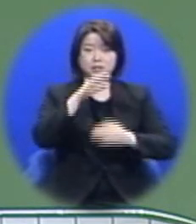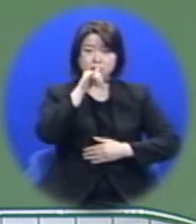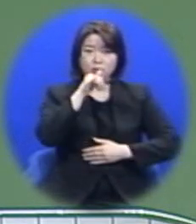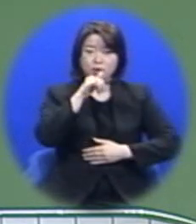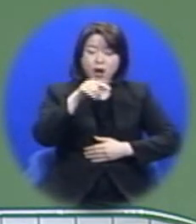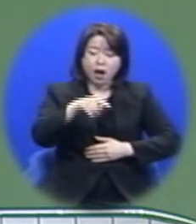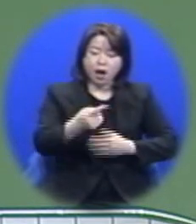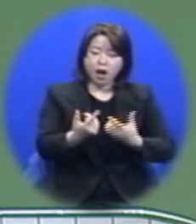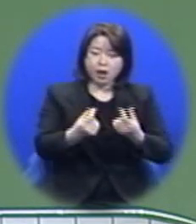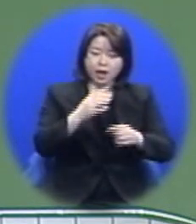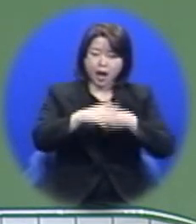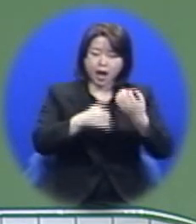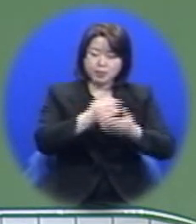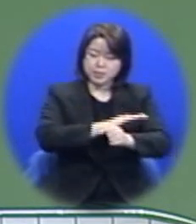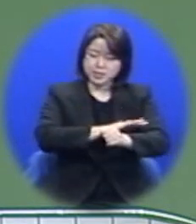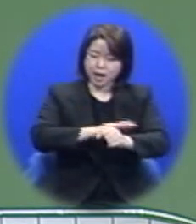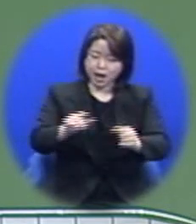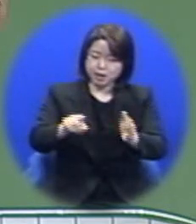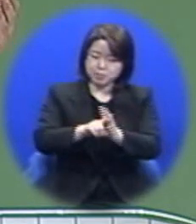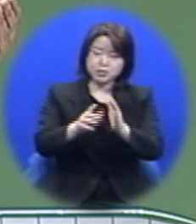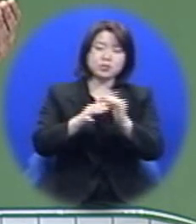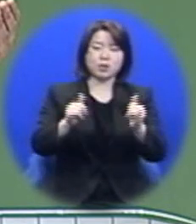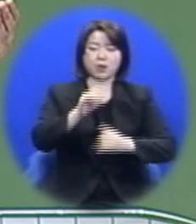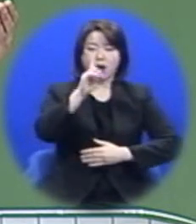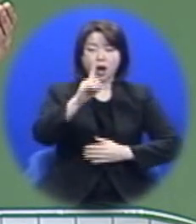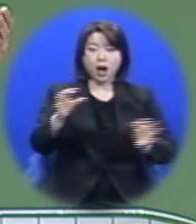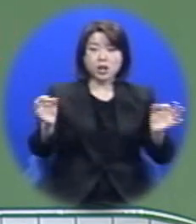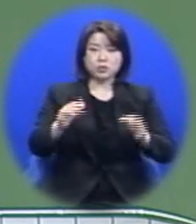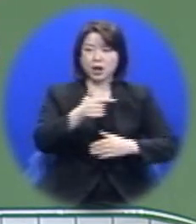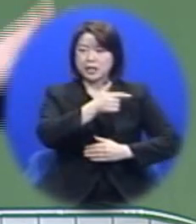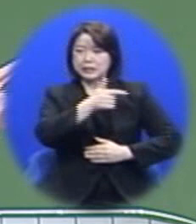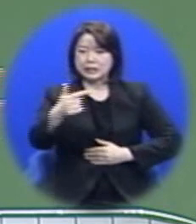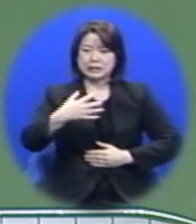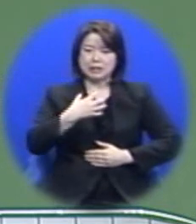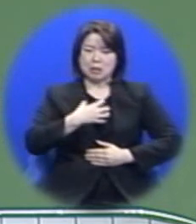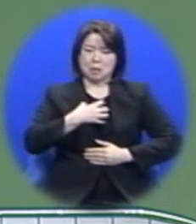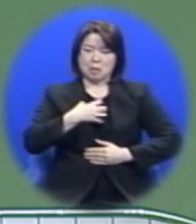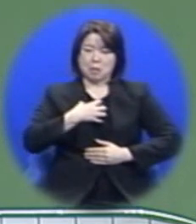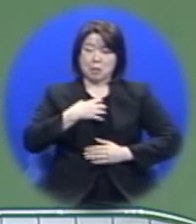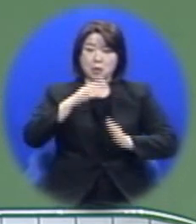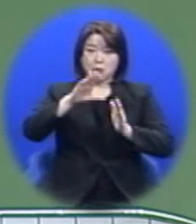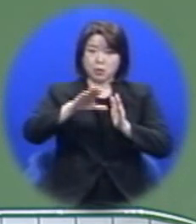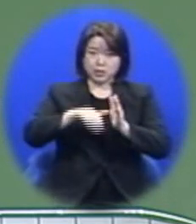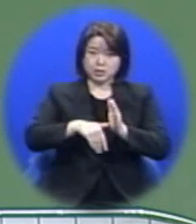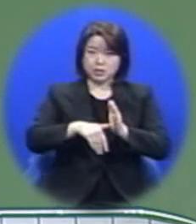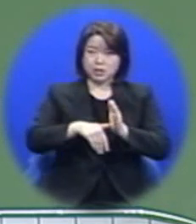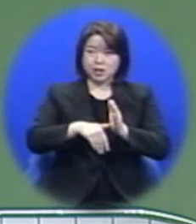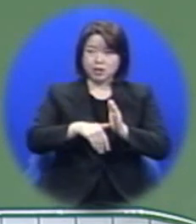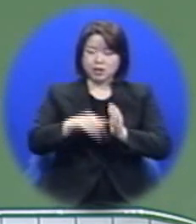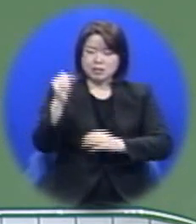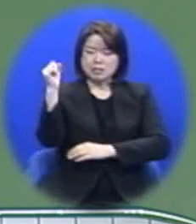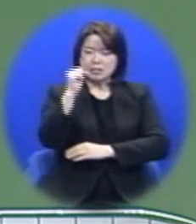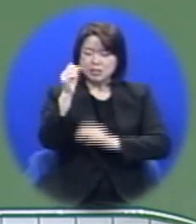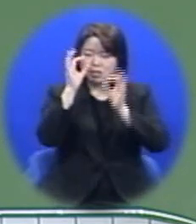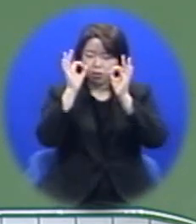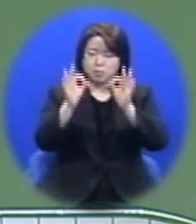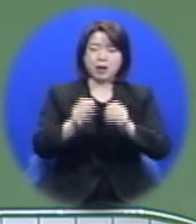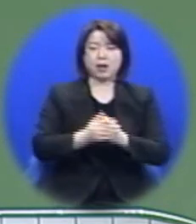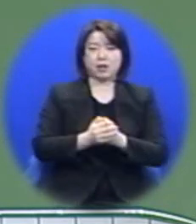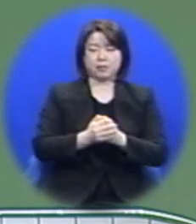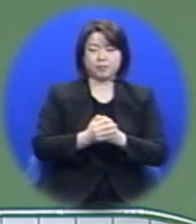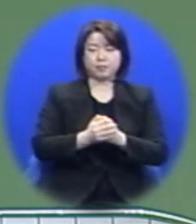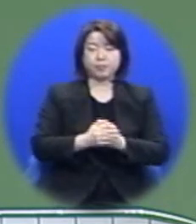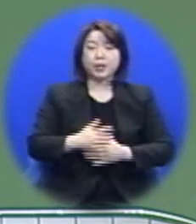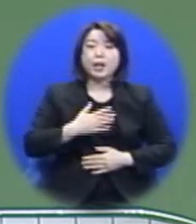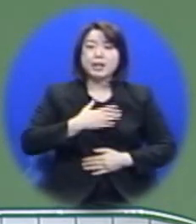믿는 사람도 한순간에 큰 어려움을 당하는 것을 많이 우리가 보았습니다. 제가 아주 좋아하는 장로님 한